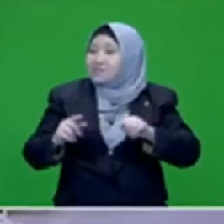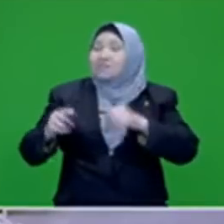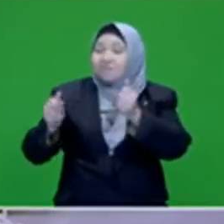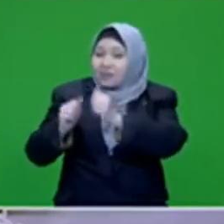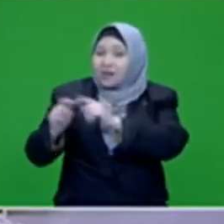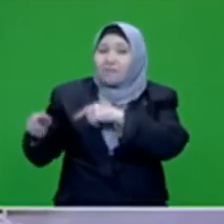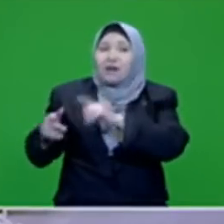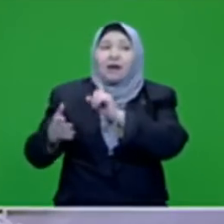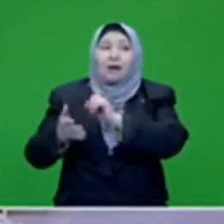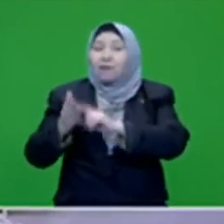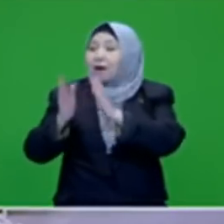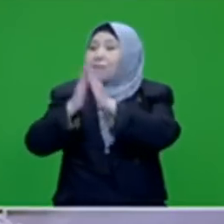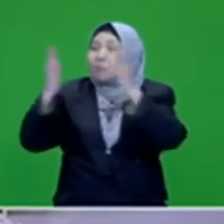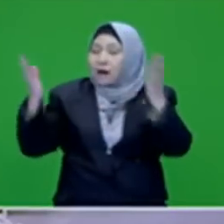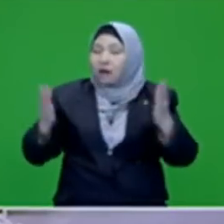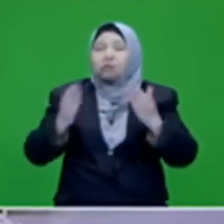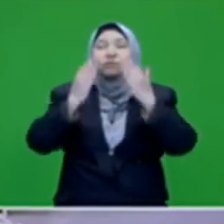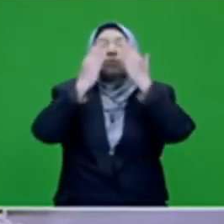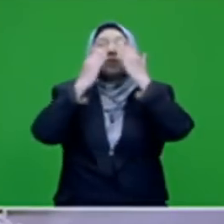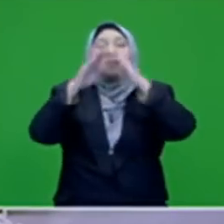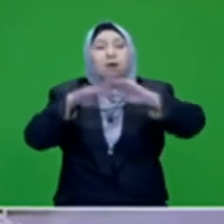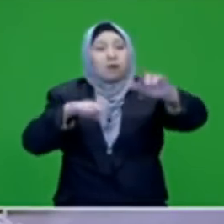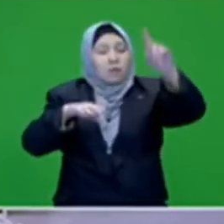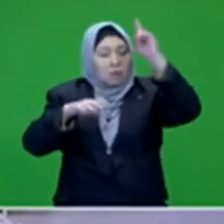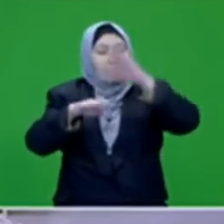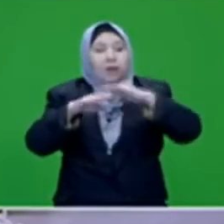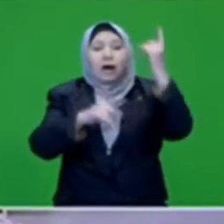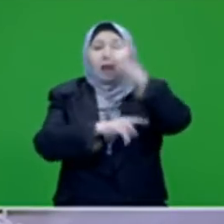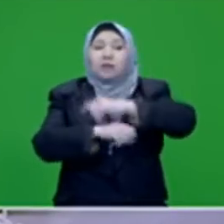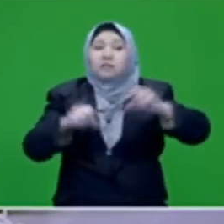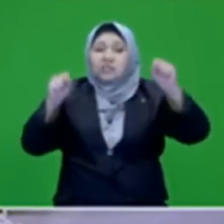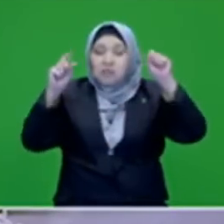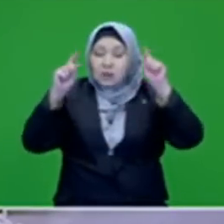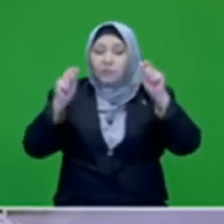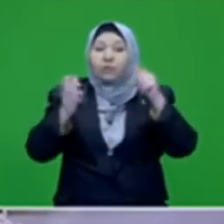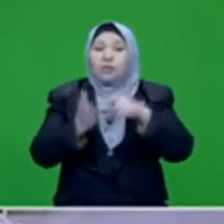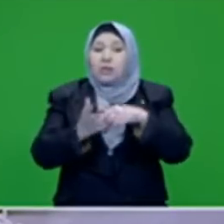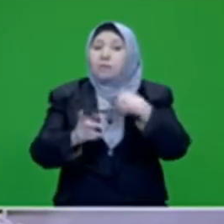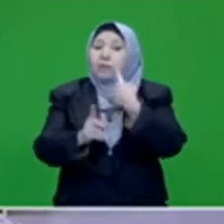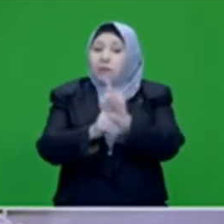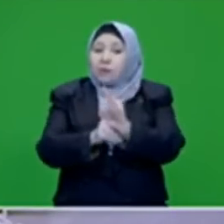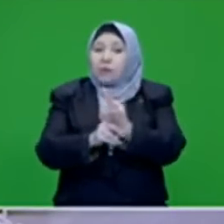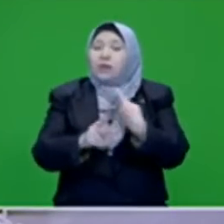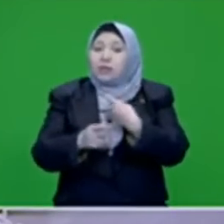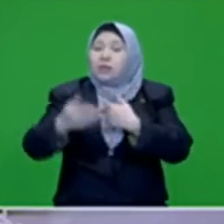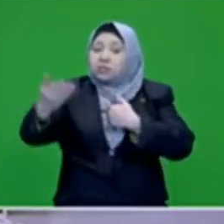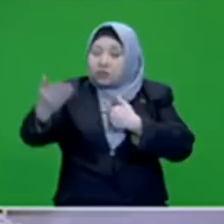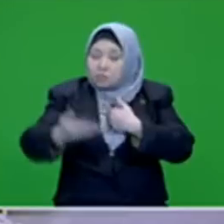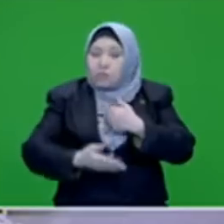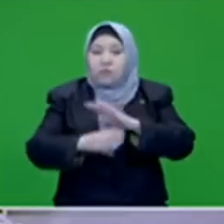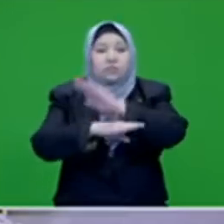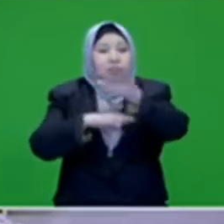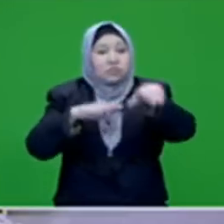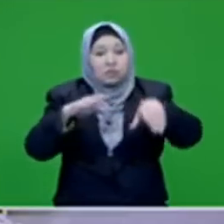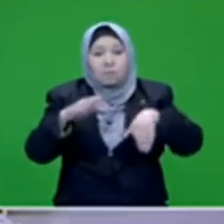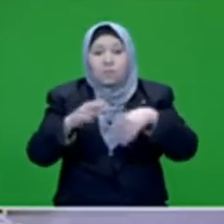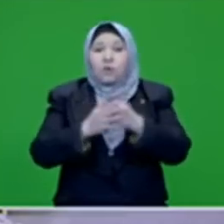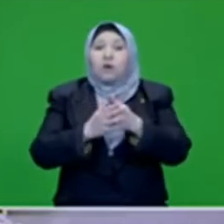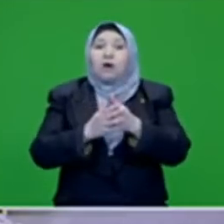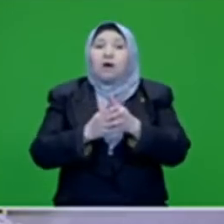Fazrul, Ustaz Fazrul sihat ya. Alhamdulillah Ustaz ya. Di hari Sabtu ini. Ya, betul. Ya, kita menjemput tuan-tuan semua ya. Ya, kita Ustaz. Share